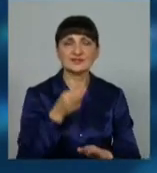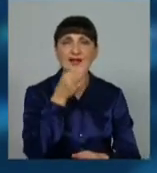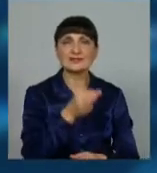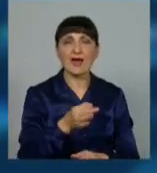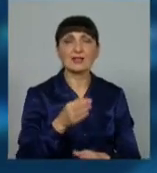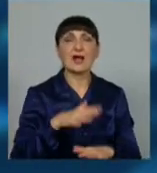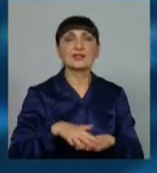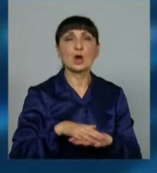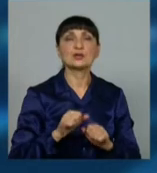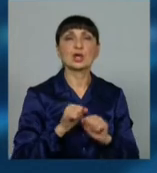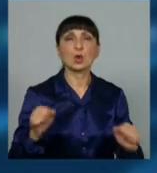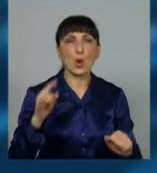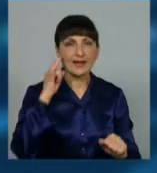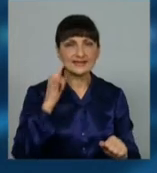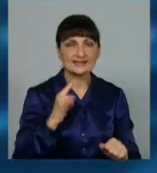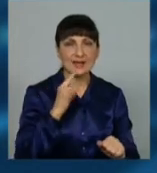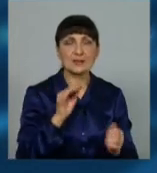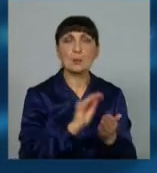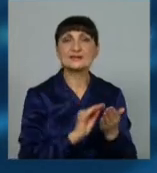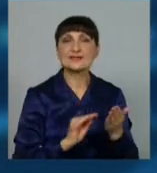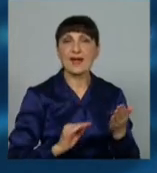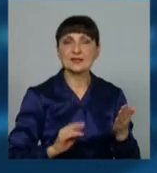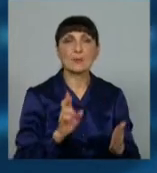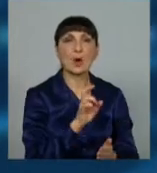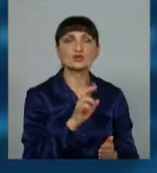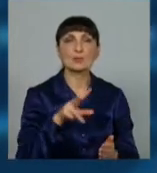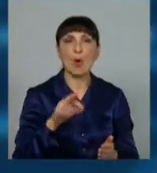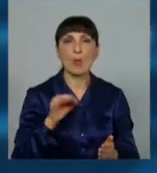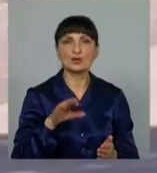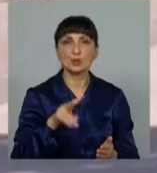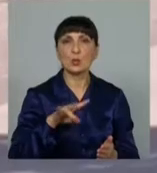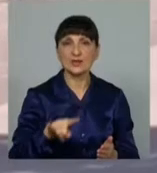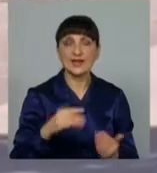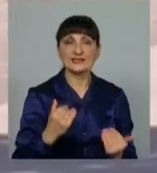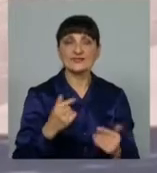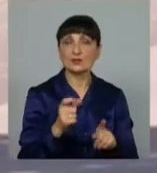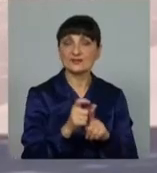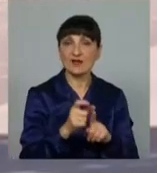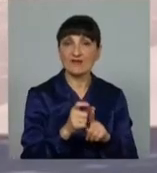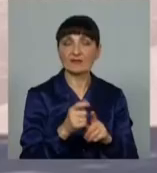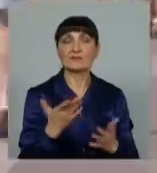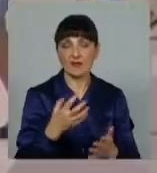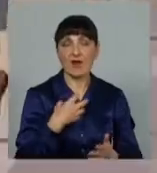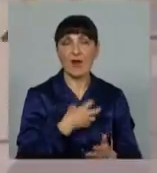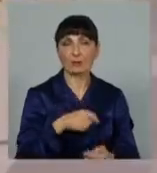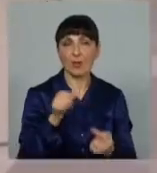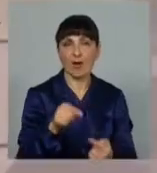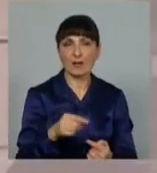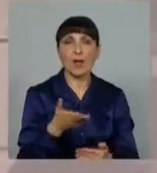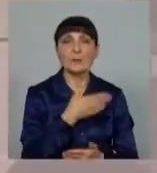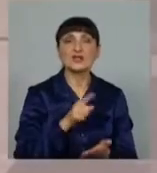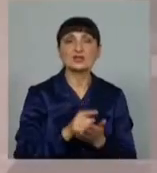время народный герой Казахстана, писатель Бауыржан Мамышулы. Сегодня эти слова как никогда актуальны. Мы должны